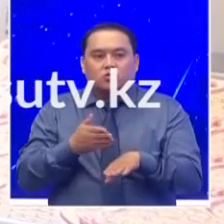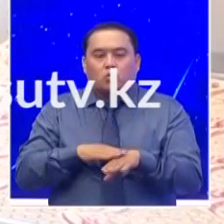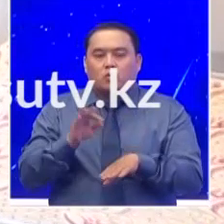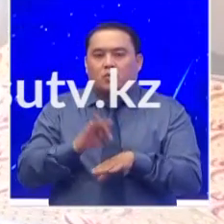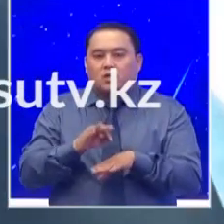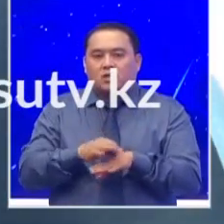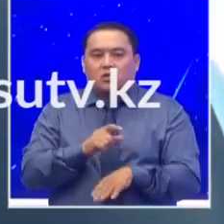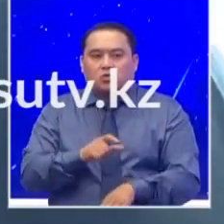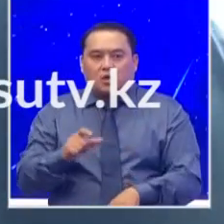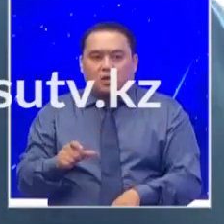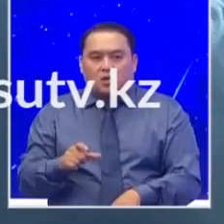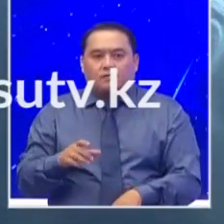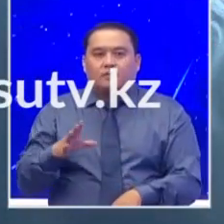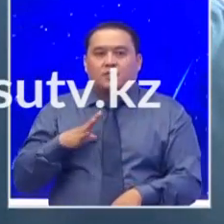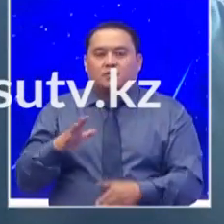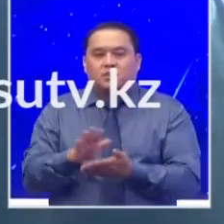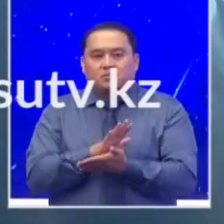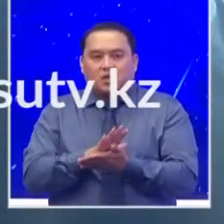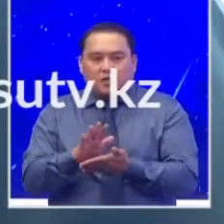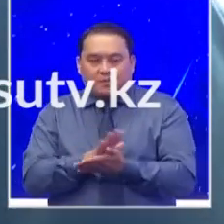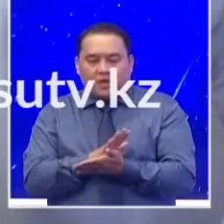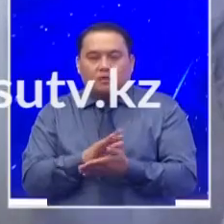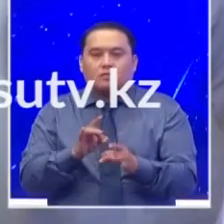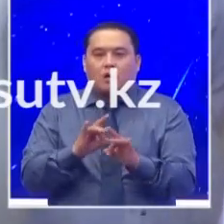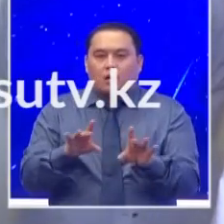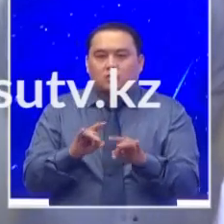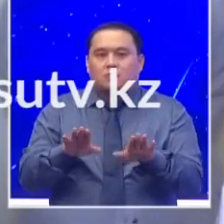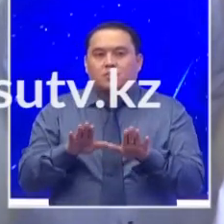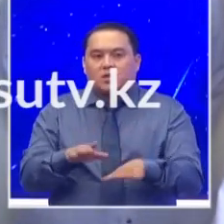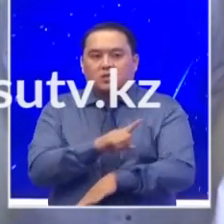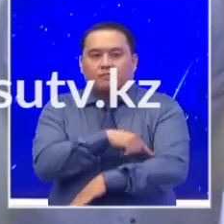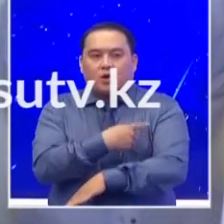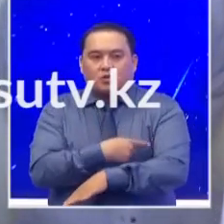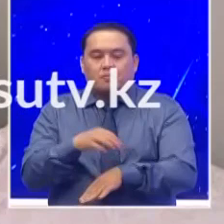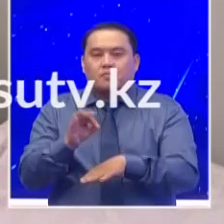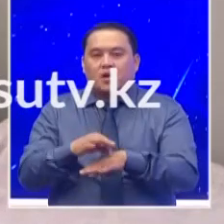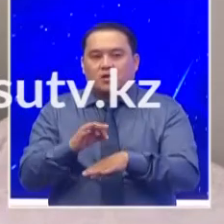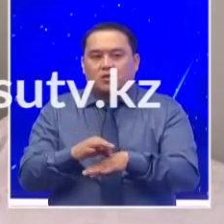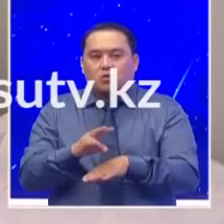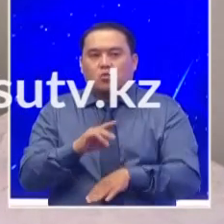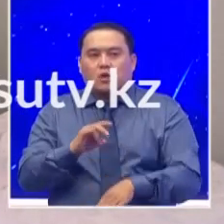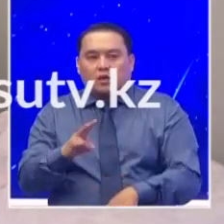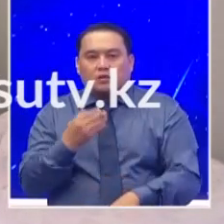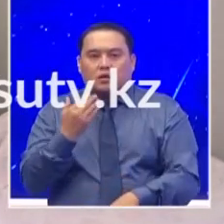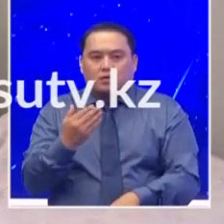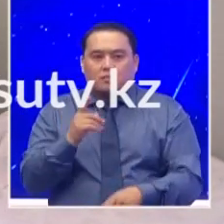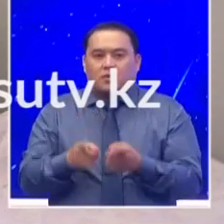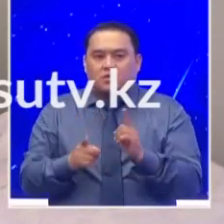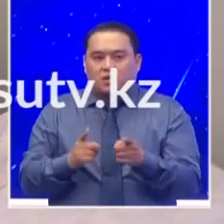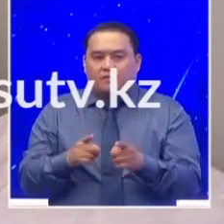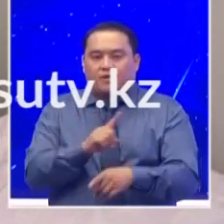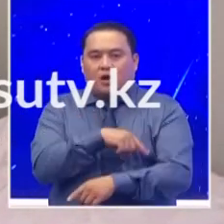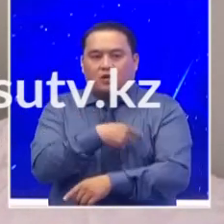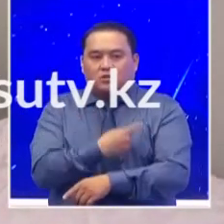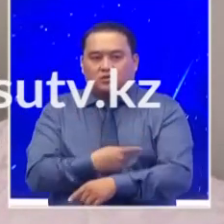больных пациентов, причем совершенно бесплатно. Как говорят местные жители и медики больницы, Нурлан Арын – поистине, врач